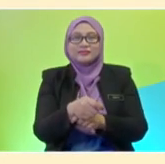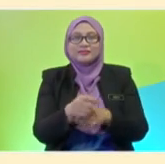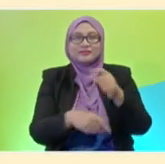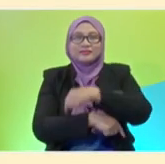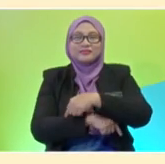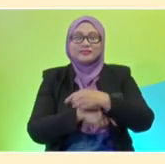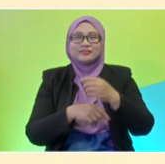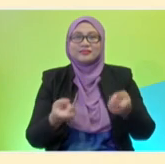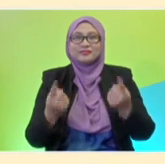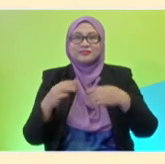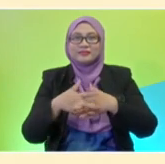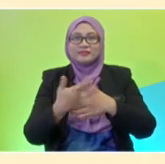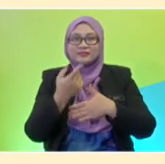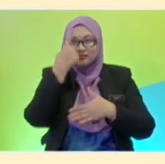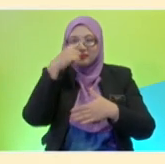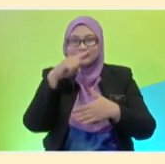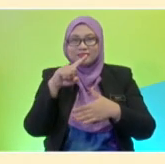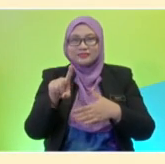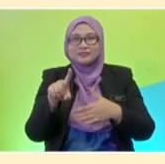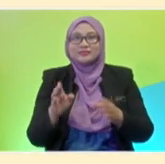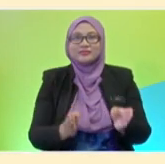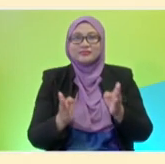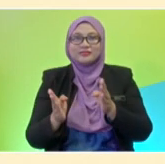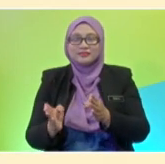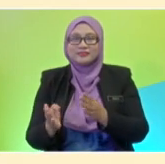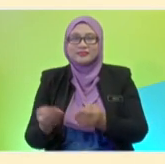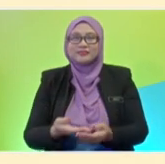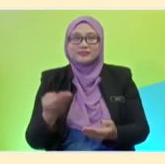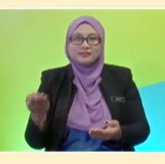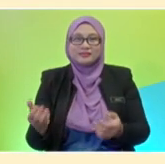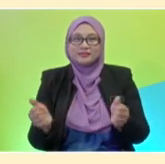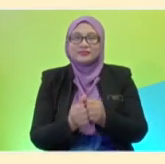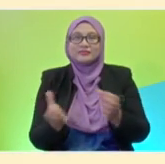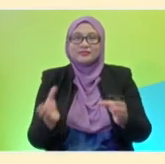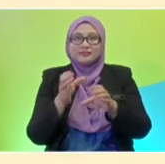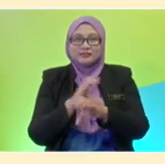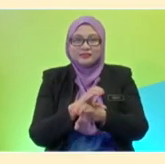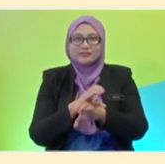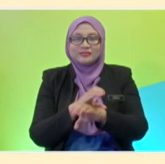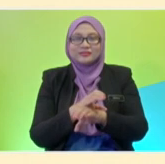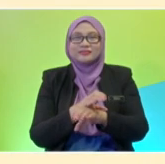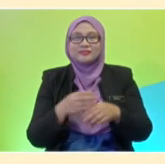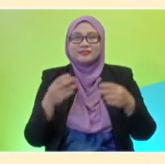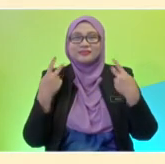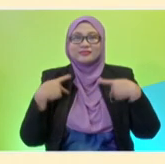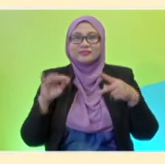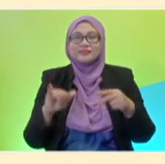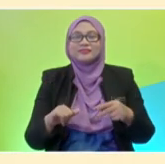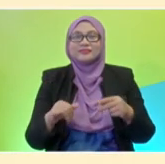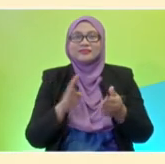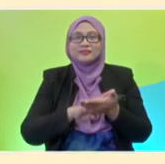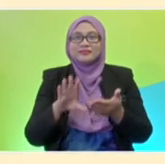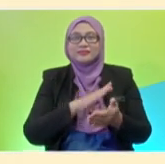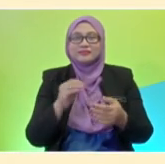dia akan menyusun barang di dalam kedai dengan cermatnya keadaan kedai yang bersih dan selesai menjadikan kedai itu menarik banyak